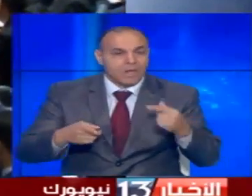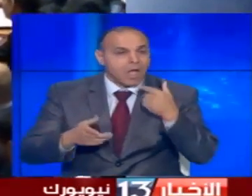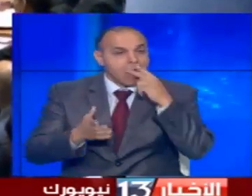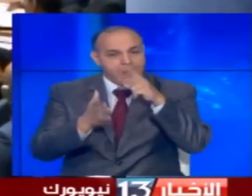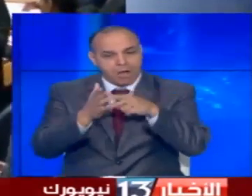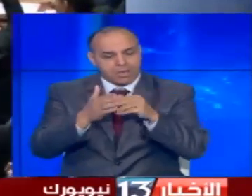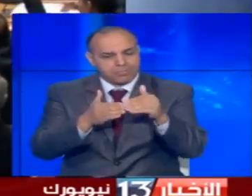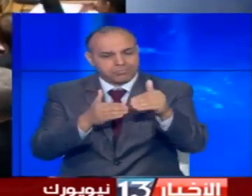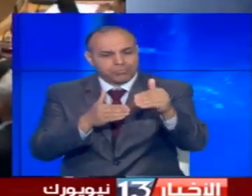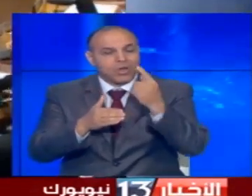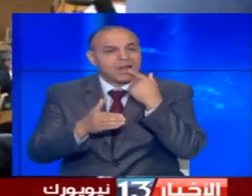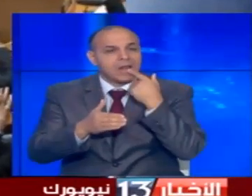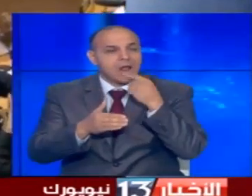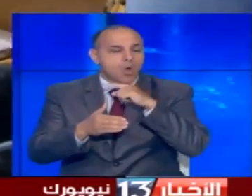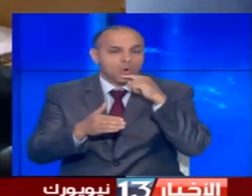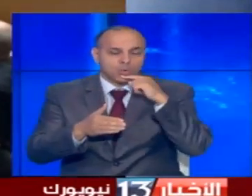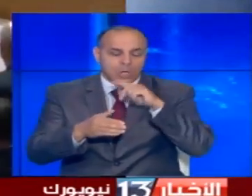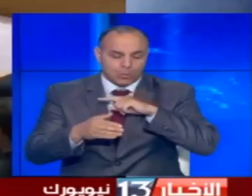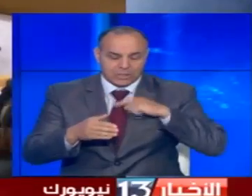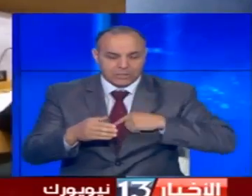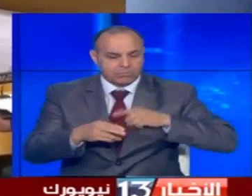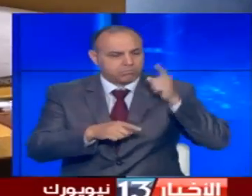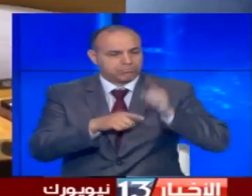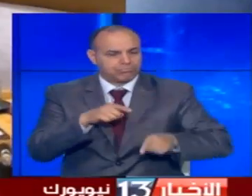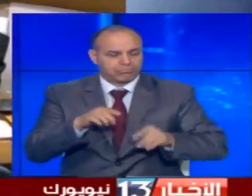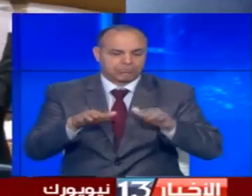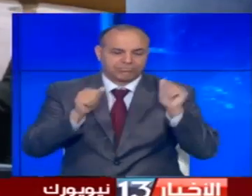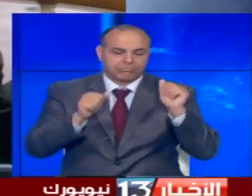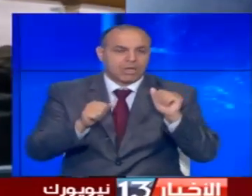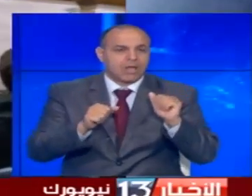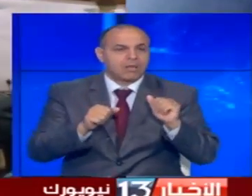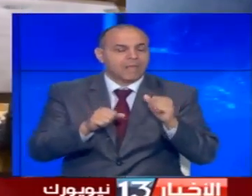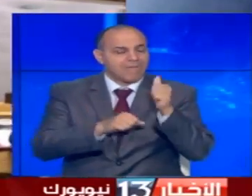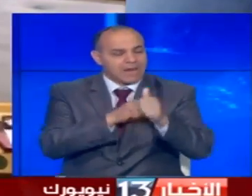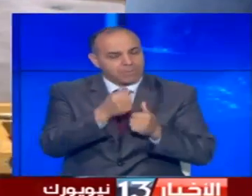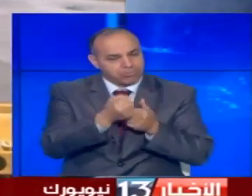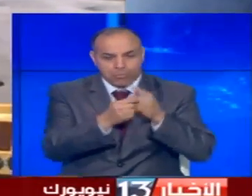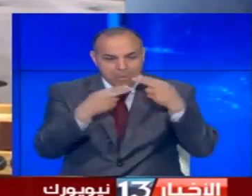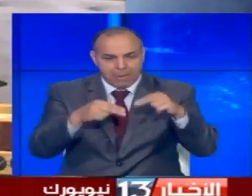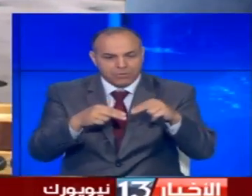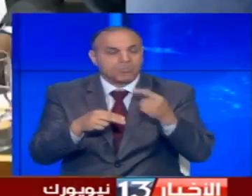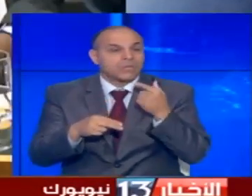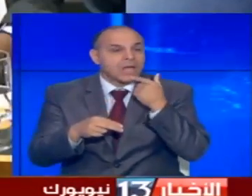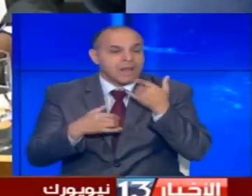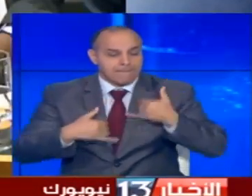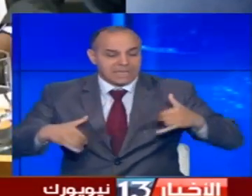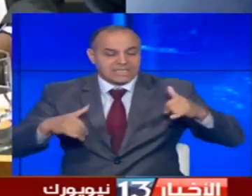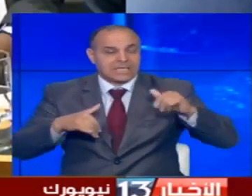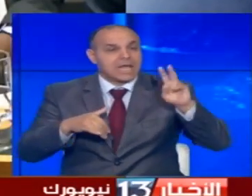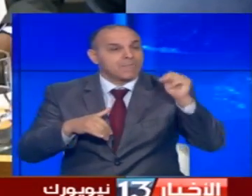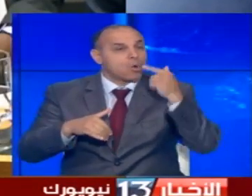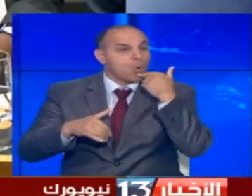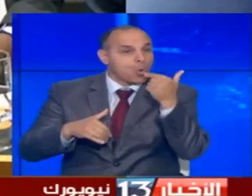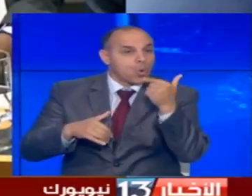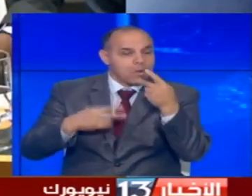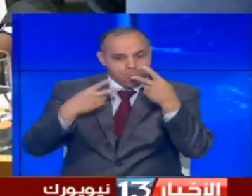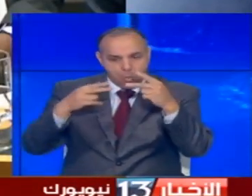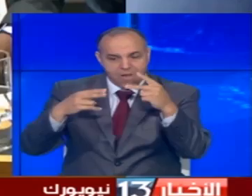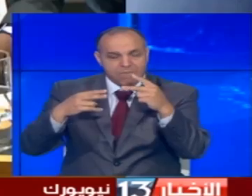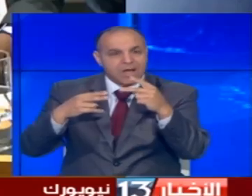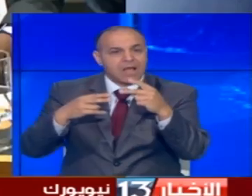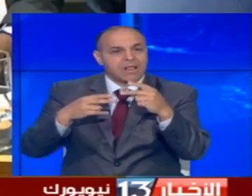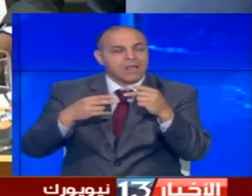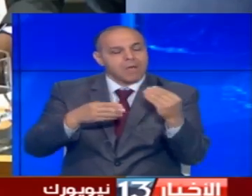قرار التمديد رغم امتناع روسيا والصين عن التصويت خلال الاقتراع السنوي الذي يجريه مجلس الامن لتمديد الموافقه على